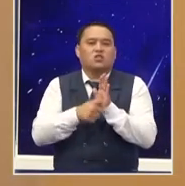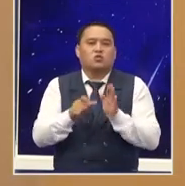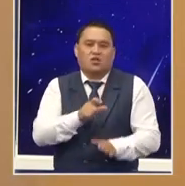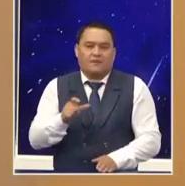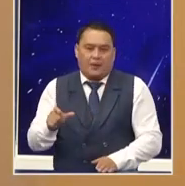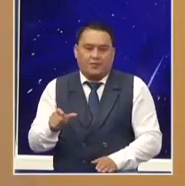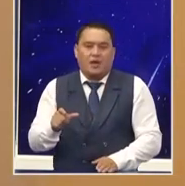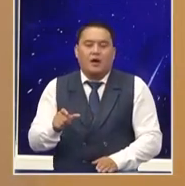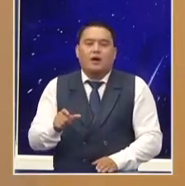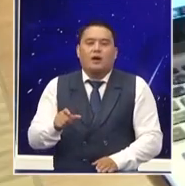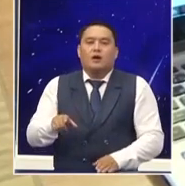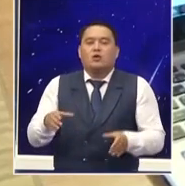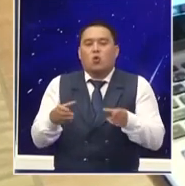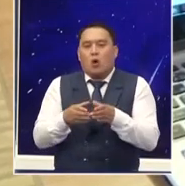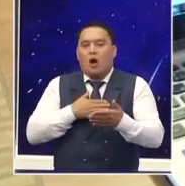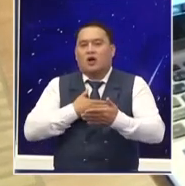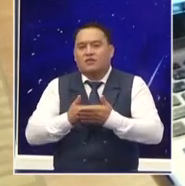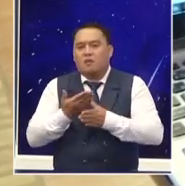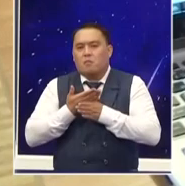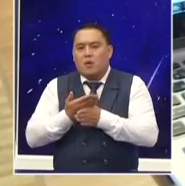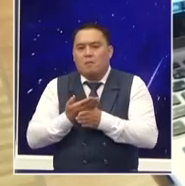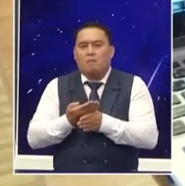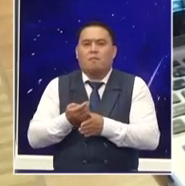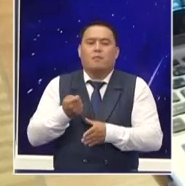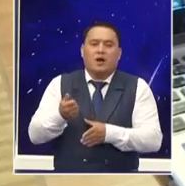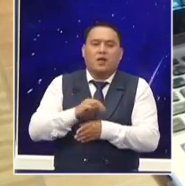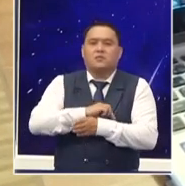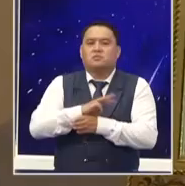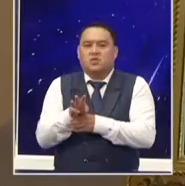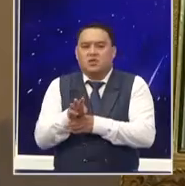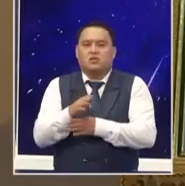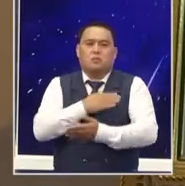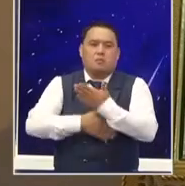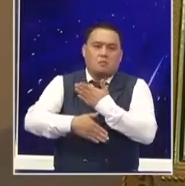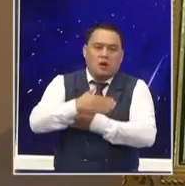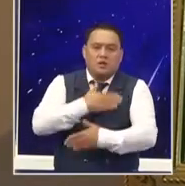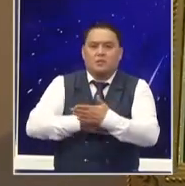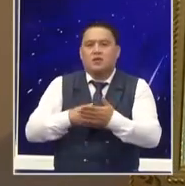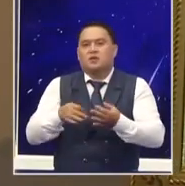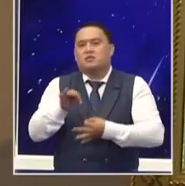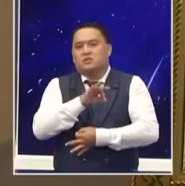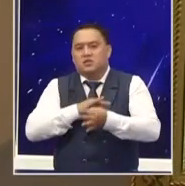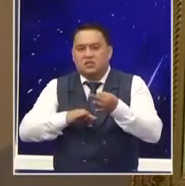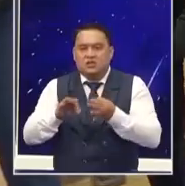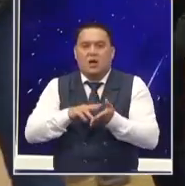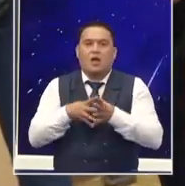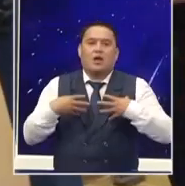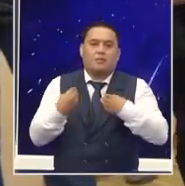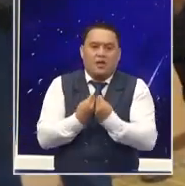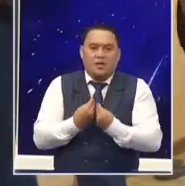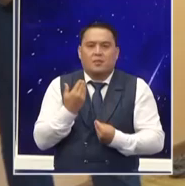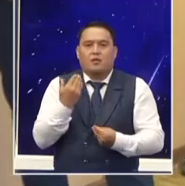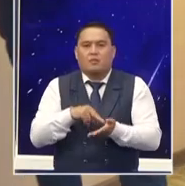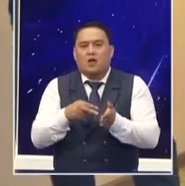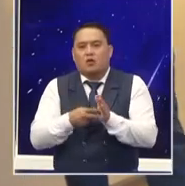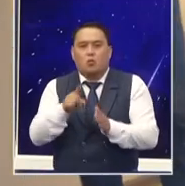человек. Современные тимуровцы активно помогают уязвимым слоям населения – многодетным, неполным и малообеспеченным семьям, а также